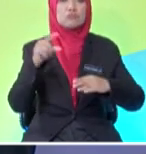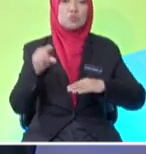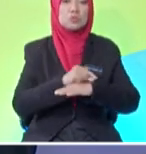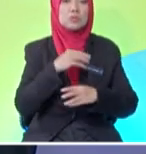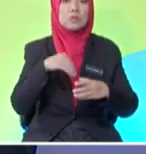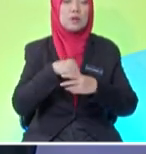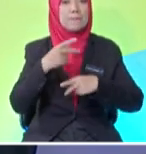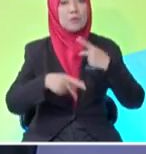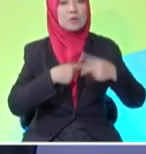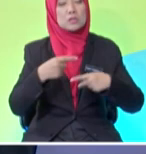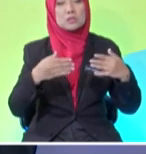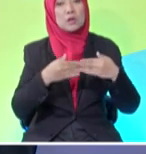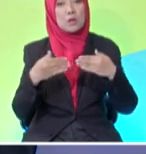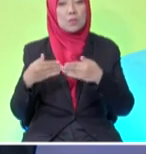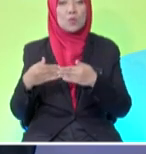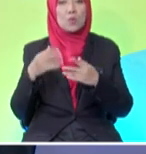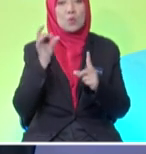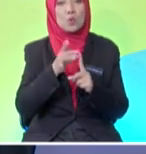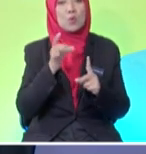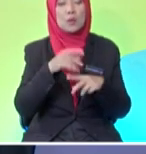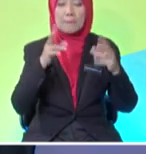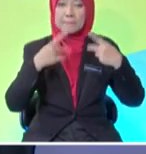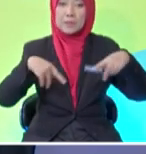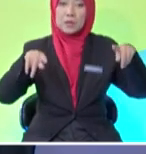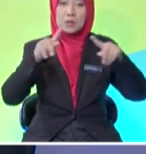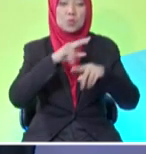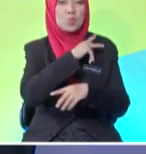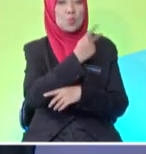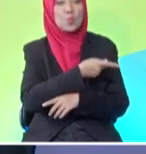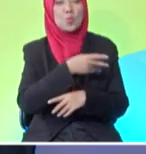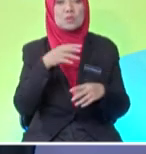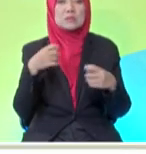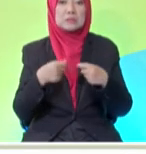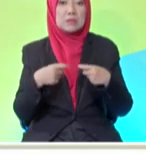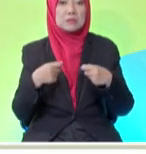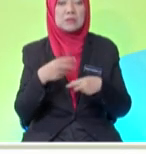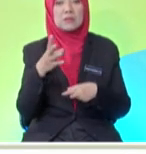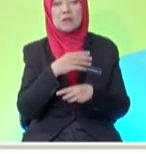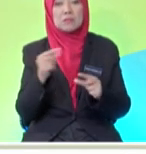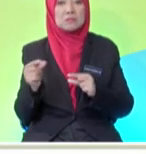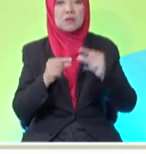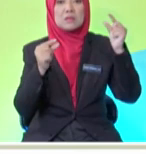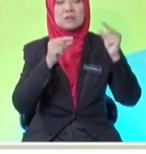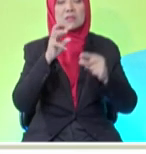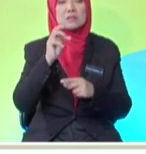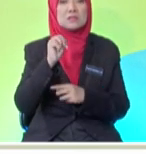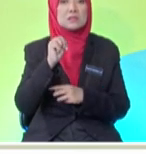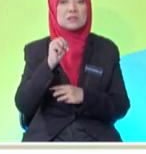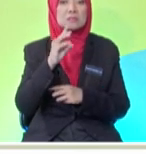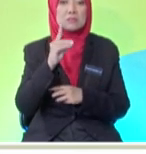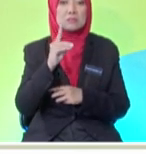penyambungan logam yang memerlukan penggunaan kuas elektrik dan juga gas karbon monoksida